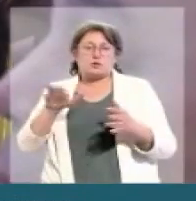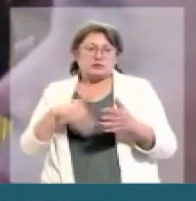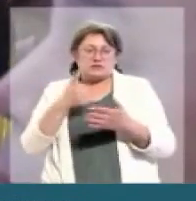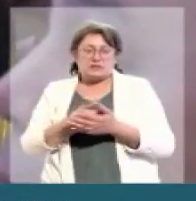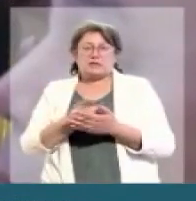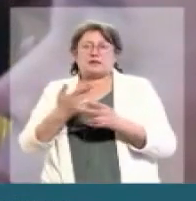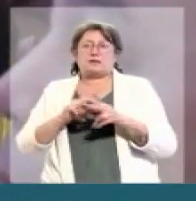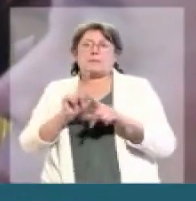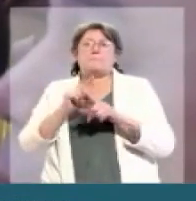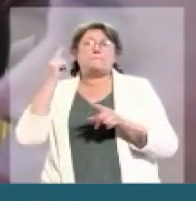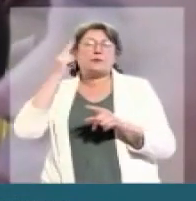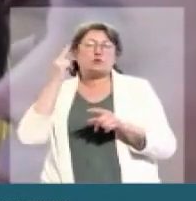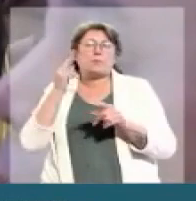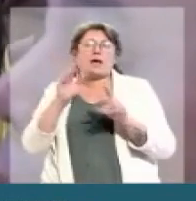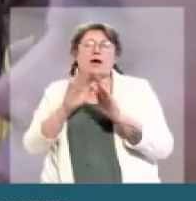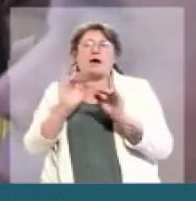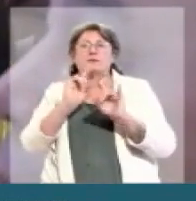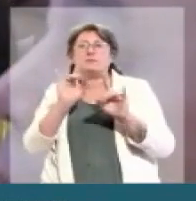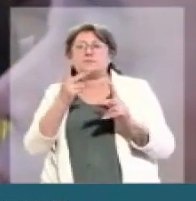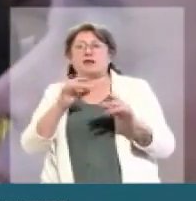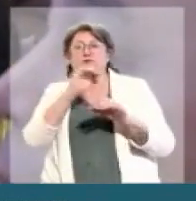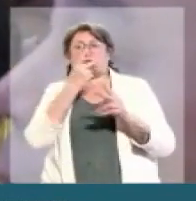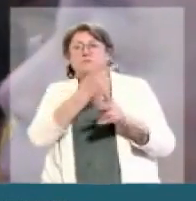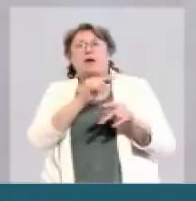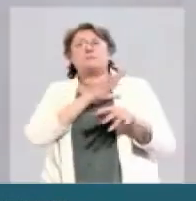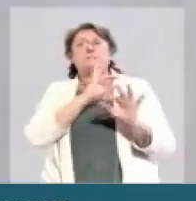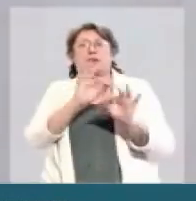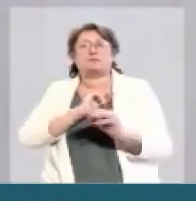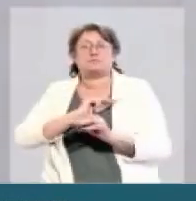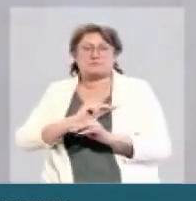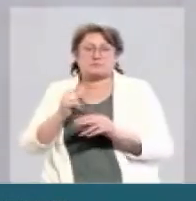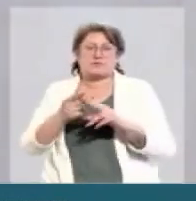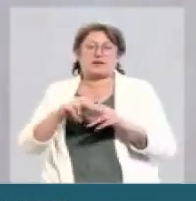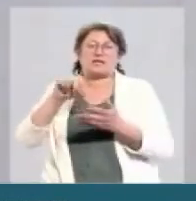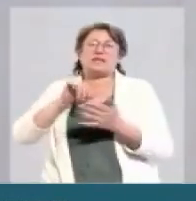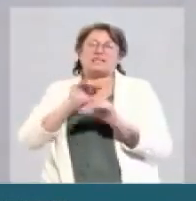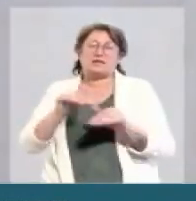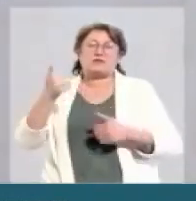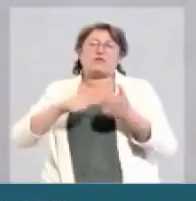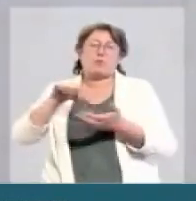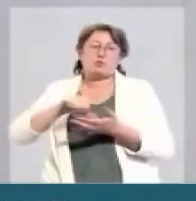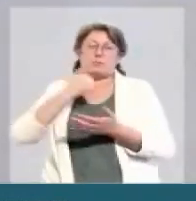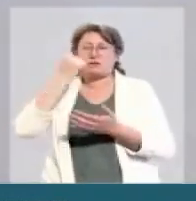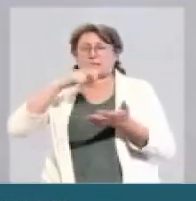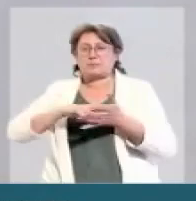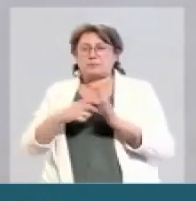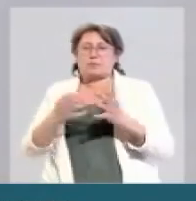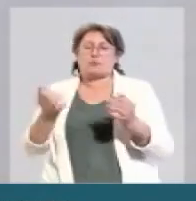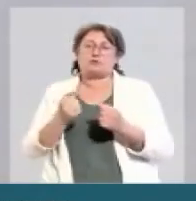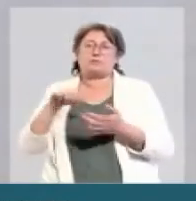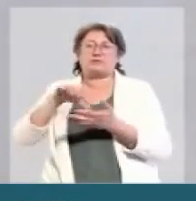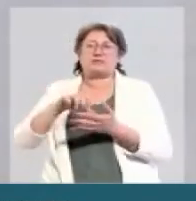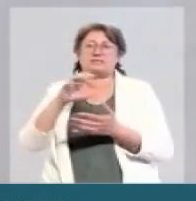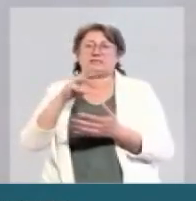будто методическое пособие для молодых. Наград удостоились дети, участвовавшие в различных конкурсах. Благодарственные письма получили